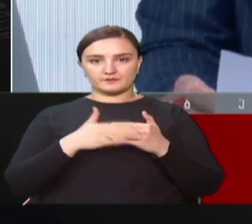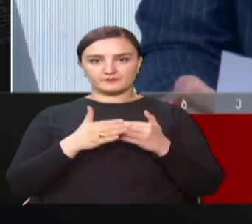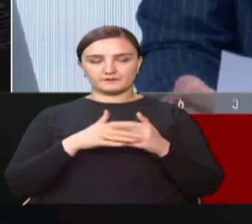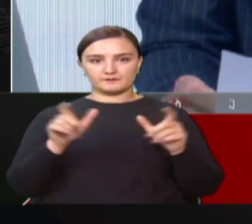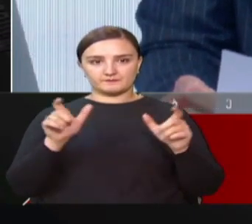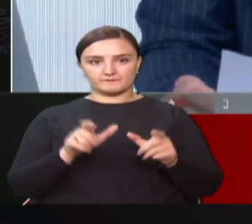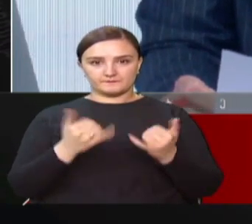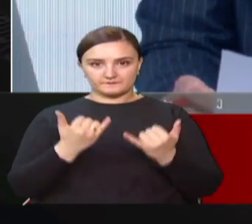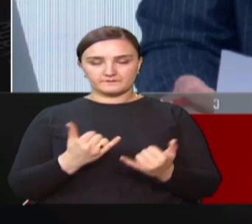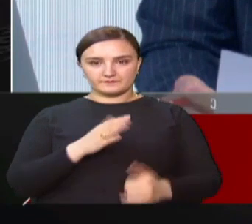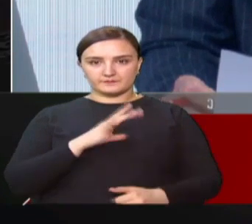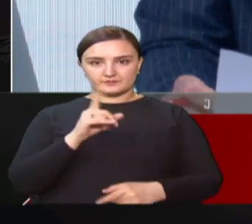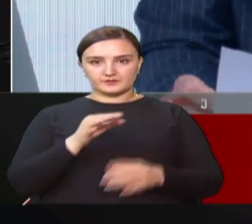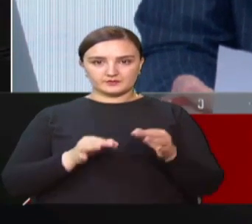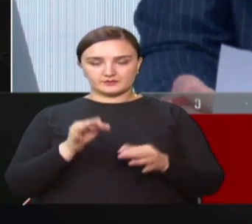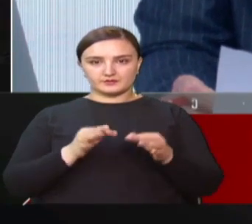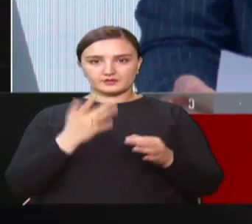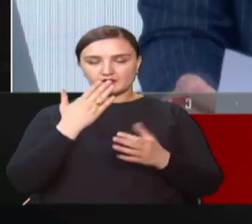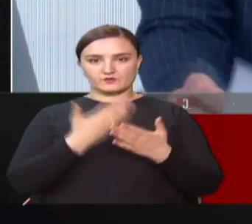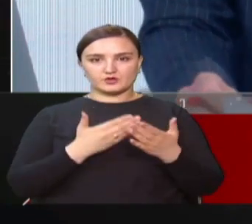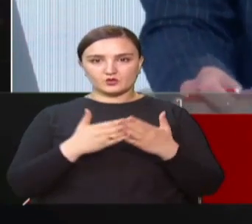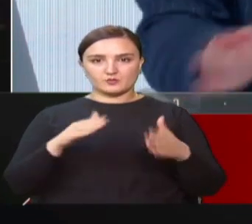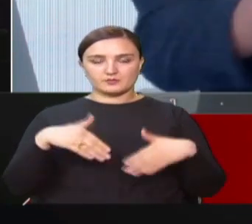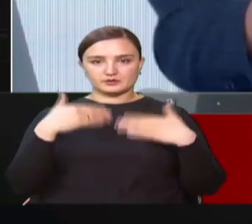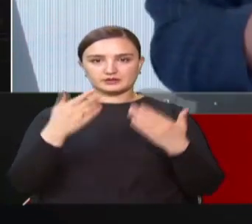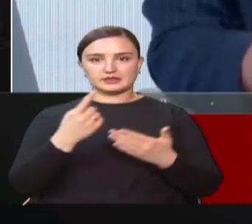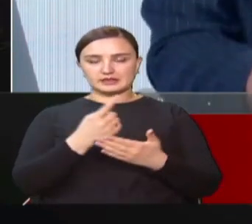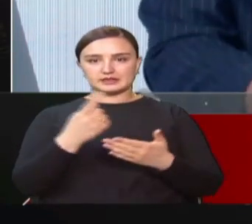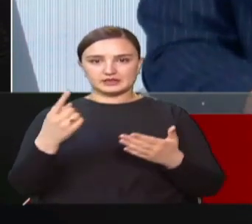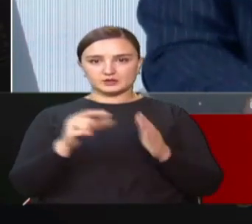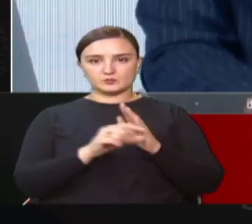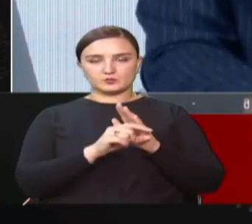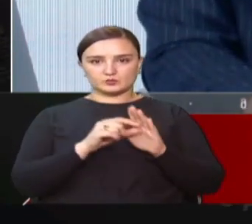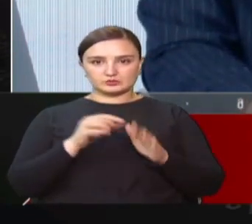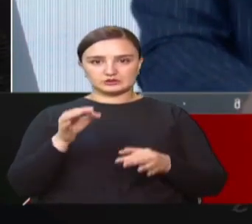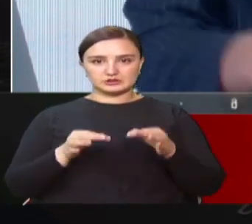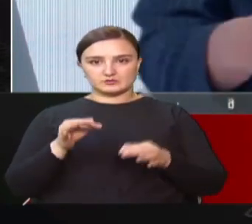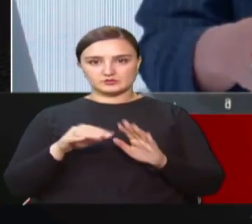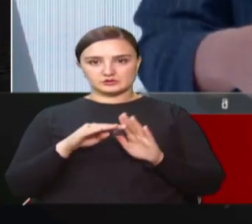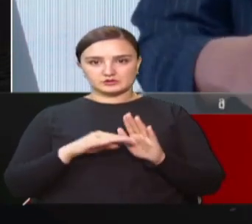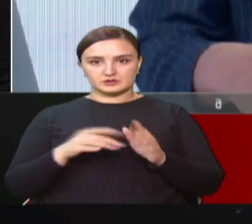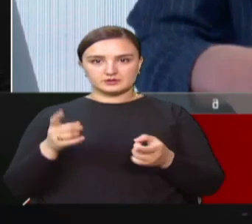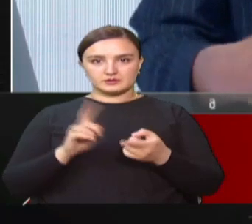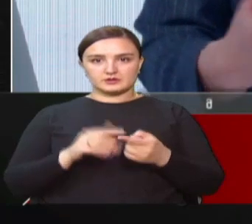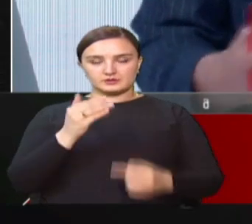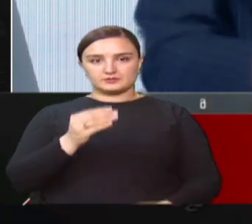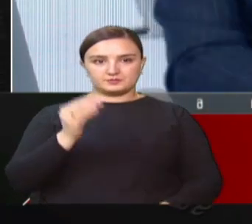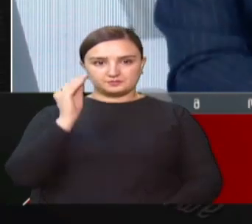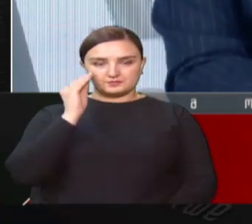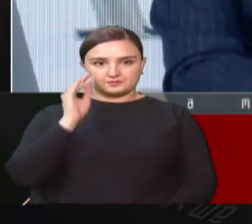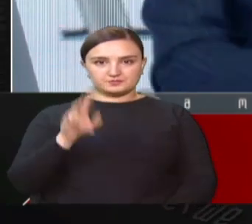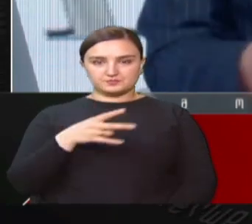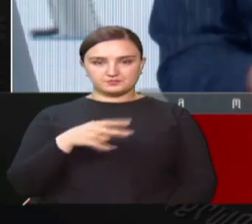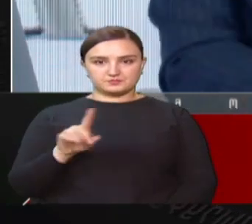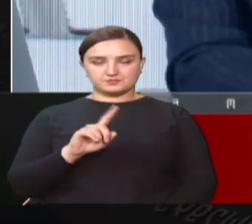ახლა დაუწეს და მოსამართლებს, ასევე ევრო რეკომენდაციების ერთ-ერთი პუნქტი სწორედ სასამართლო სისტემას ეხება და თქვენი აზრით არ უნდა